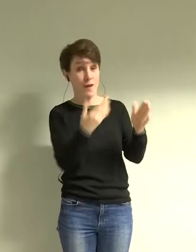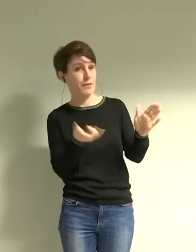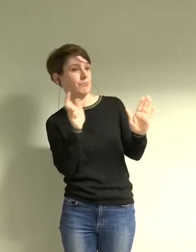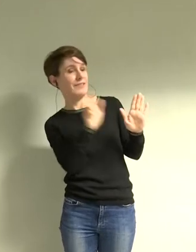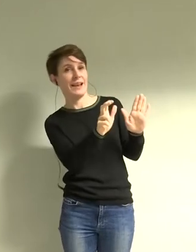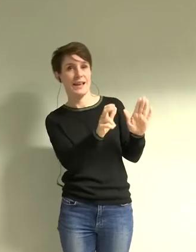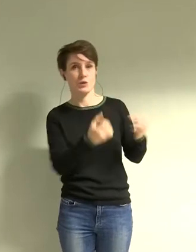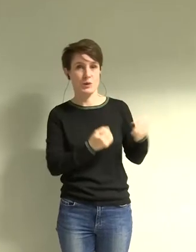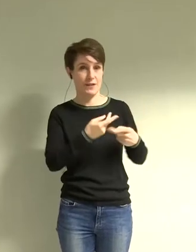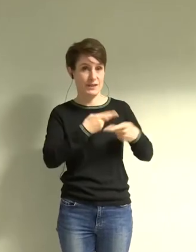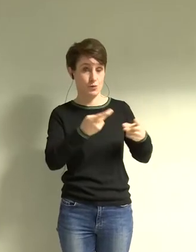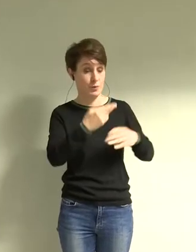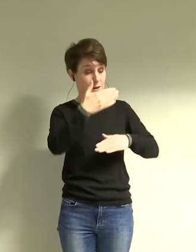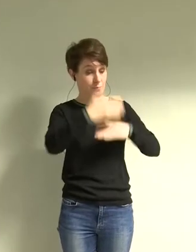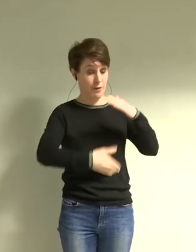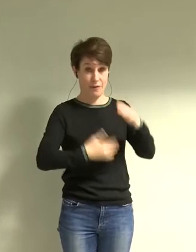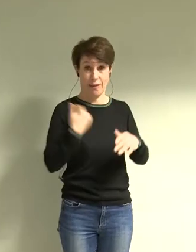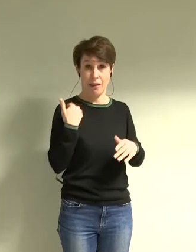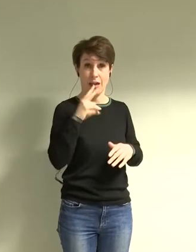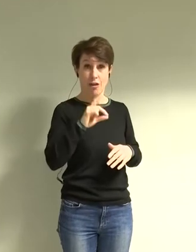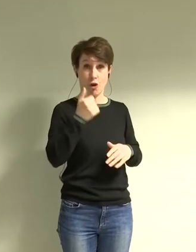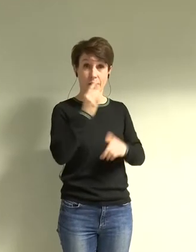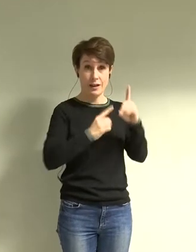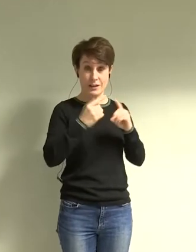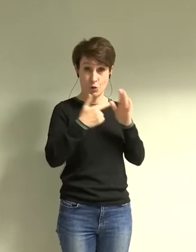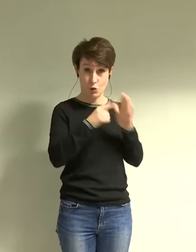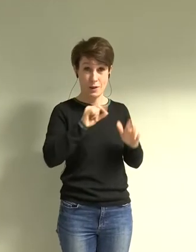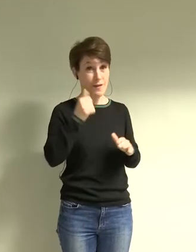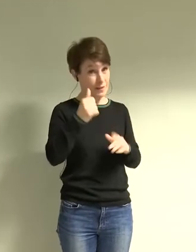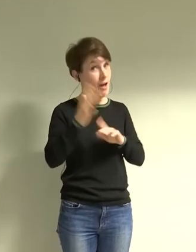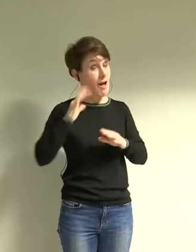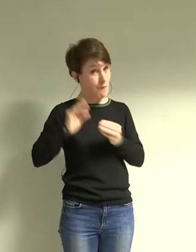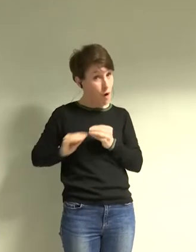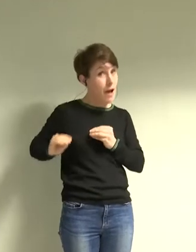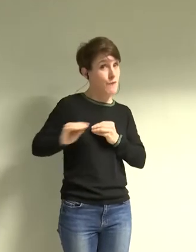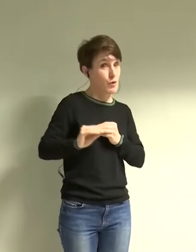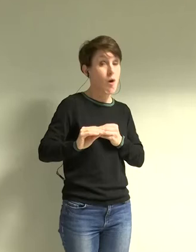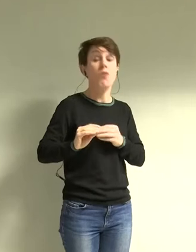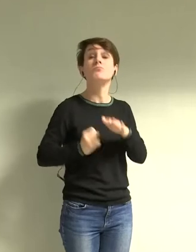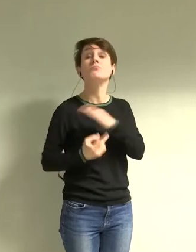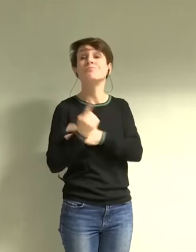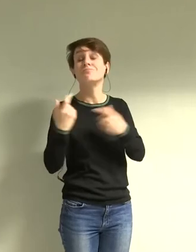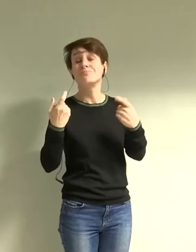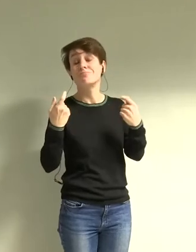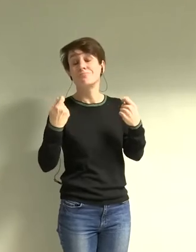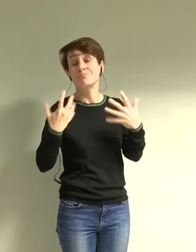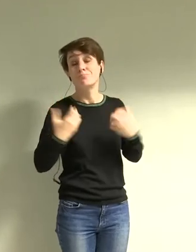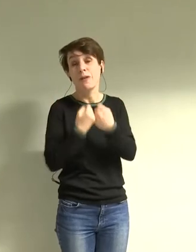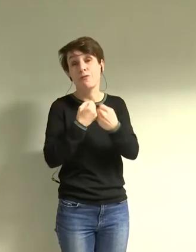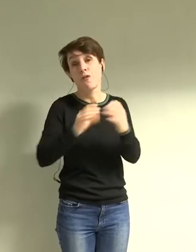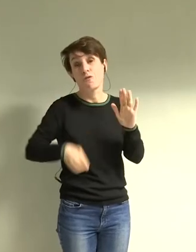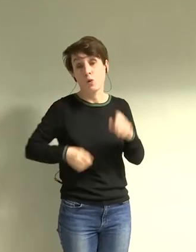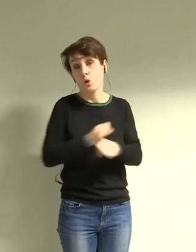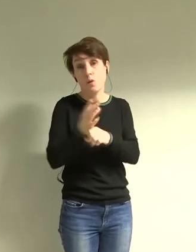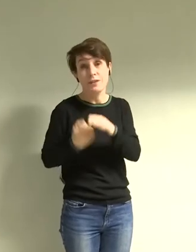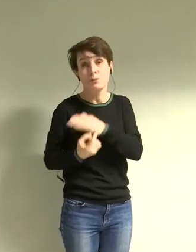au 31 décembre 2021 je le rappelle après un prolongement par avenant intervenu à l'apparition de la pandémie de kobe 19 actuellement